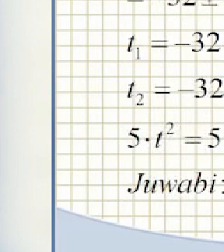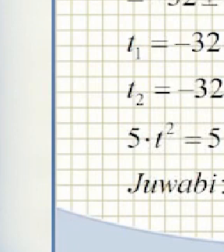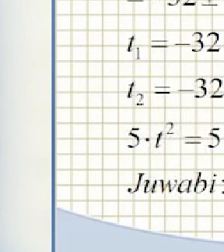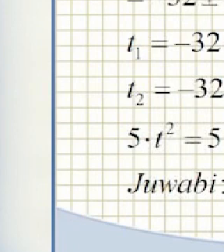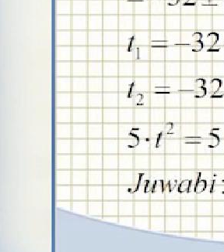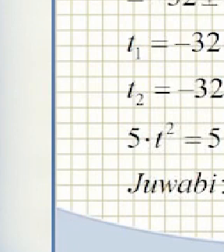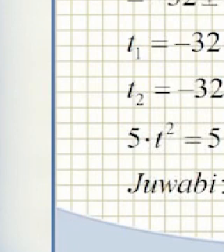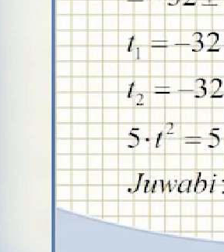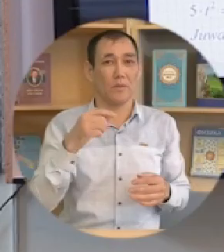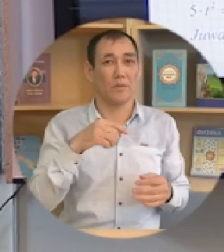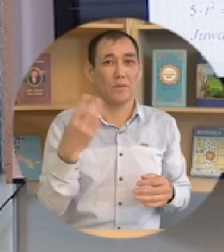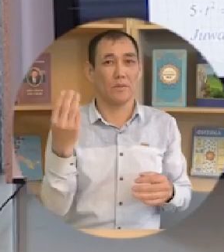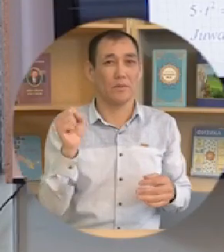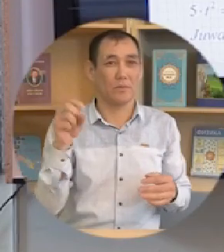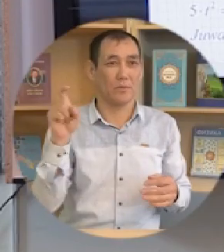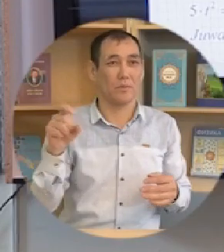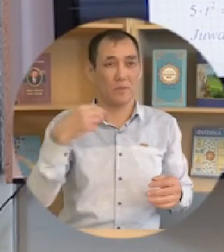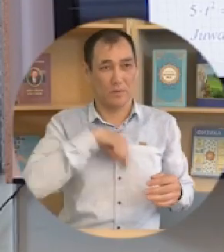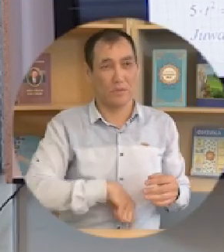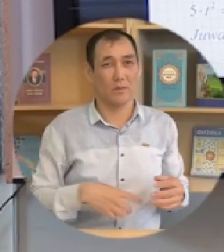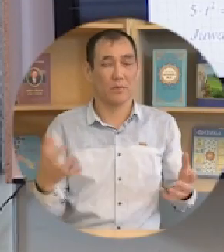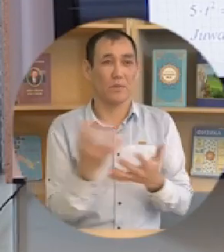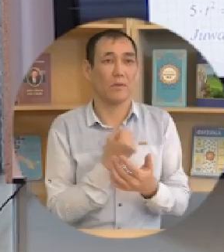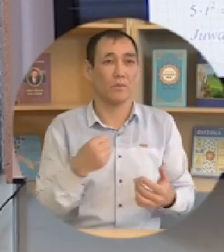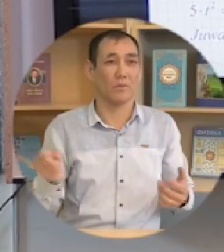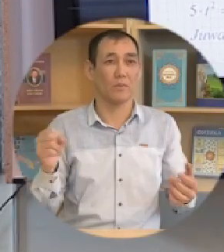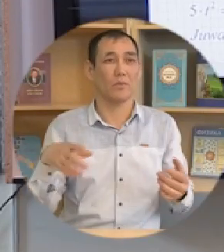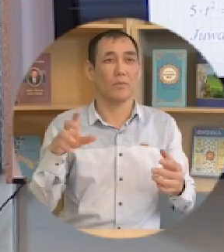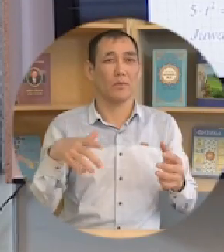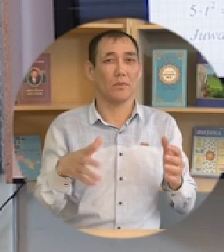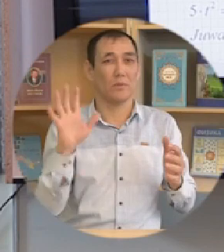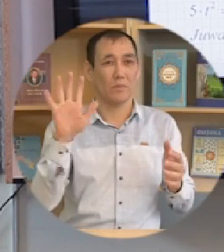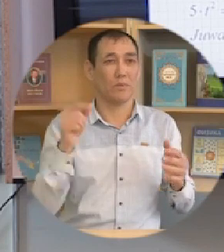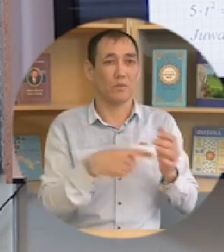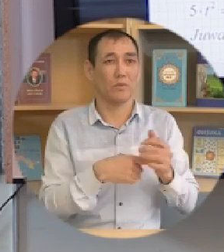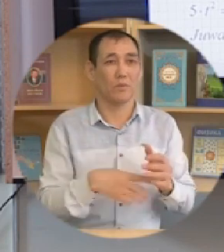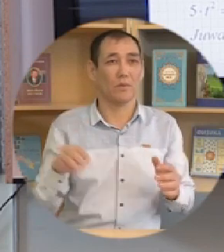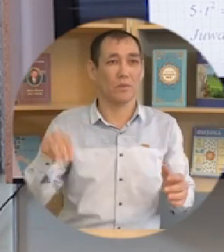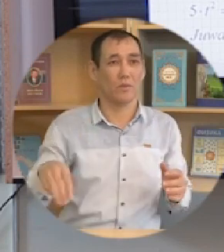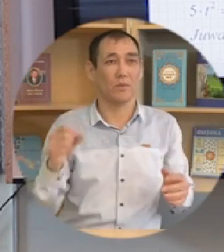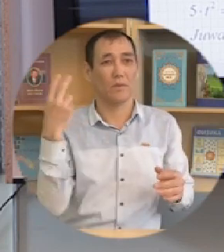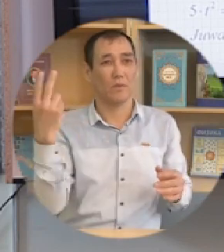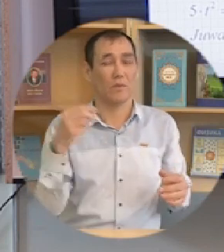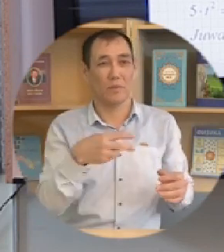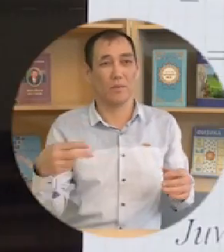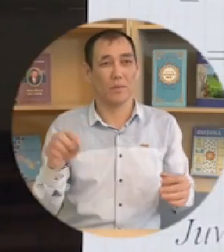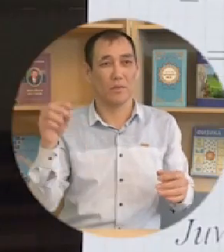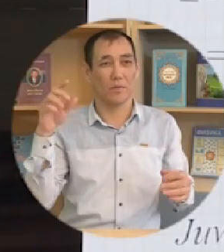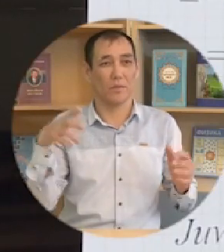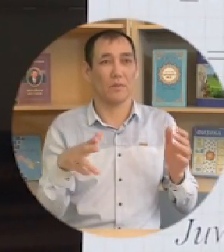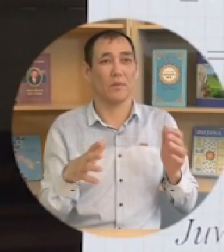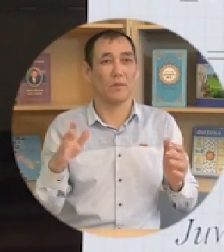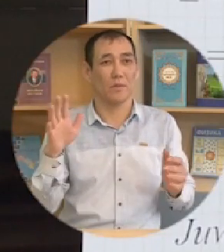Мәселемізде шақтаның тереңлігін табу үшін 5 көбейтілген Т квадрат тең 5 көбейтілген